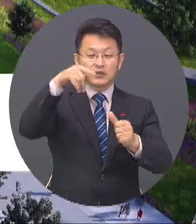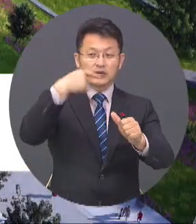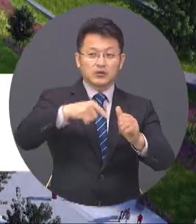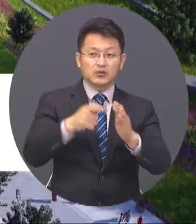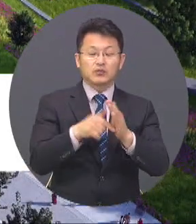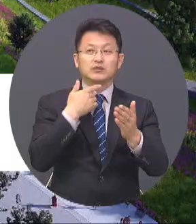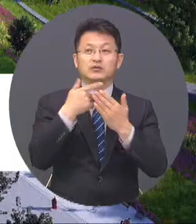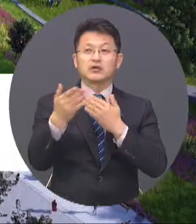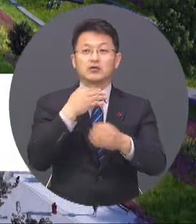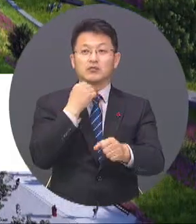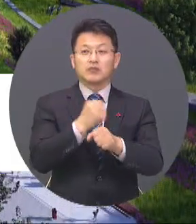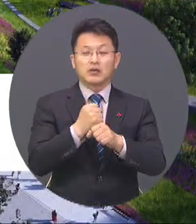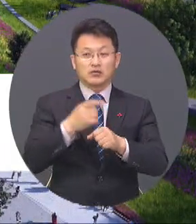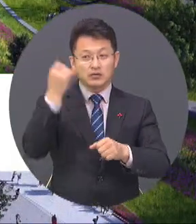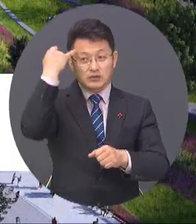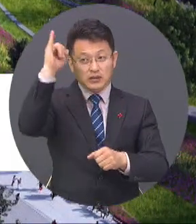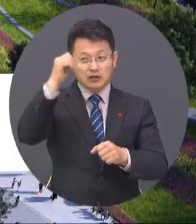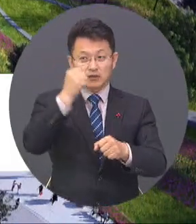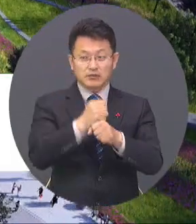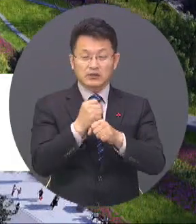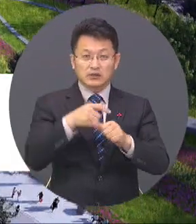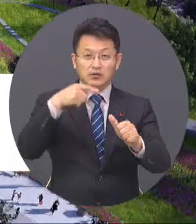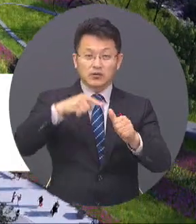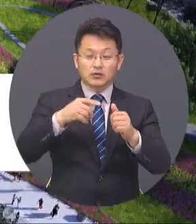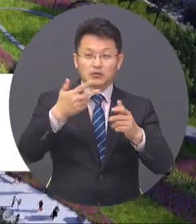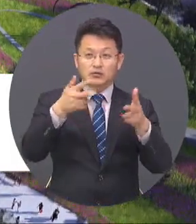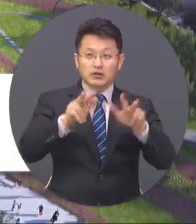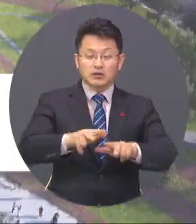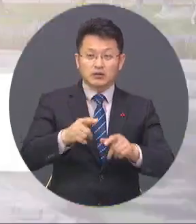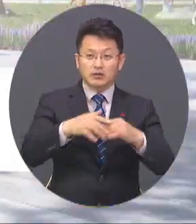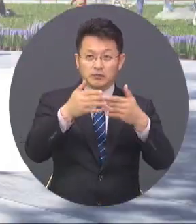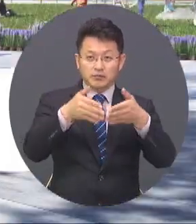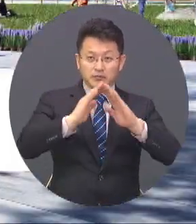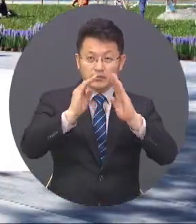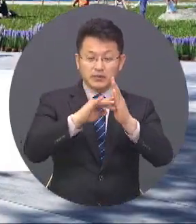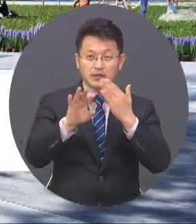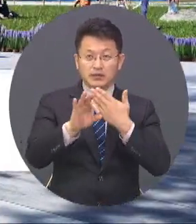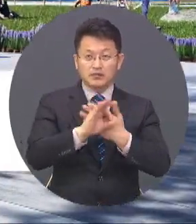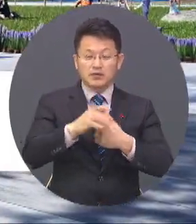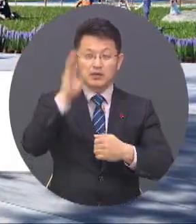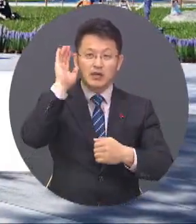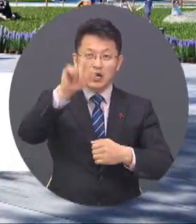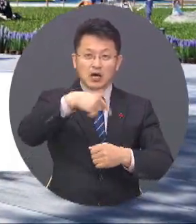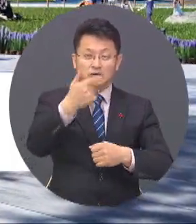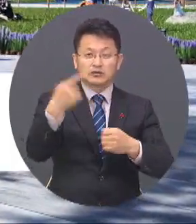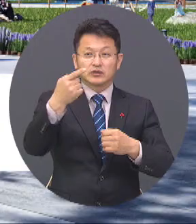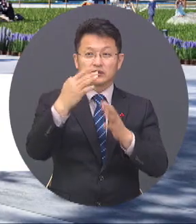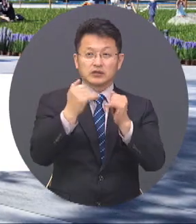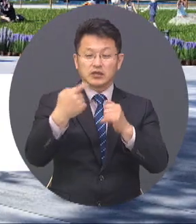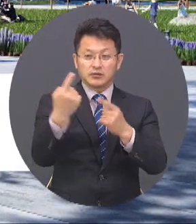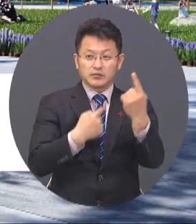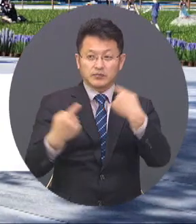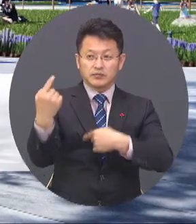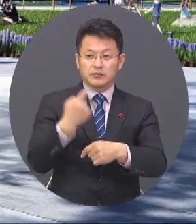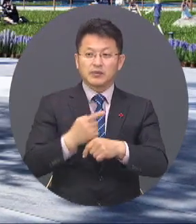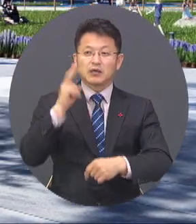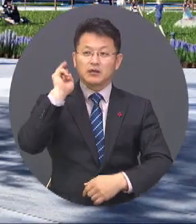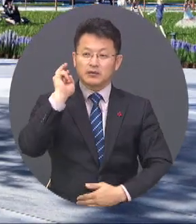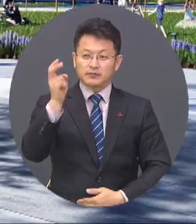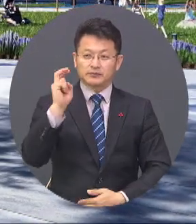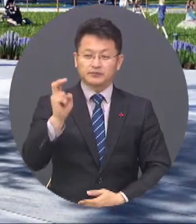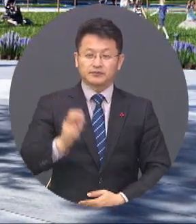체험하고 창의력을 키우는 미래교육 테마파크가 완성되면 하루 1000명 의 방문객이 찾을 것으로